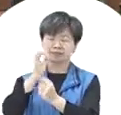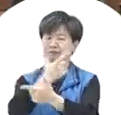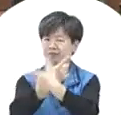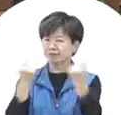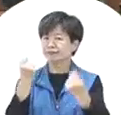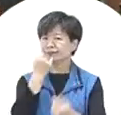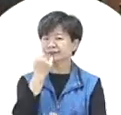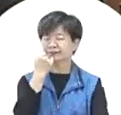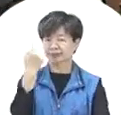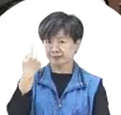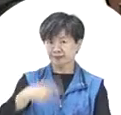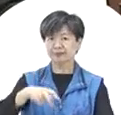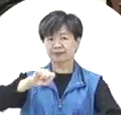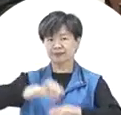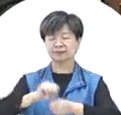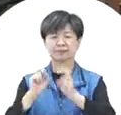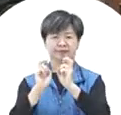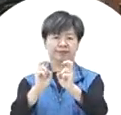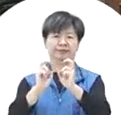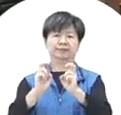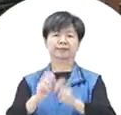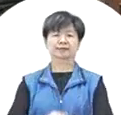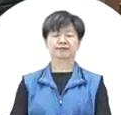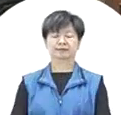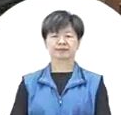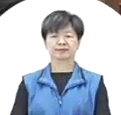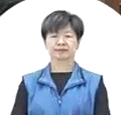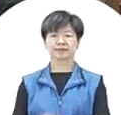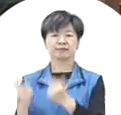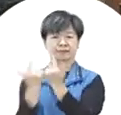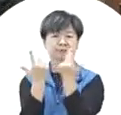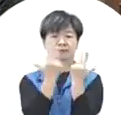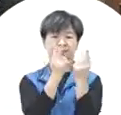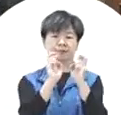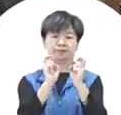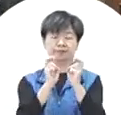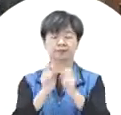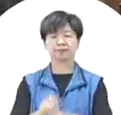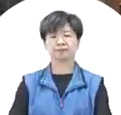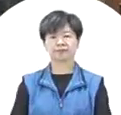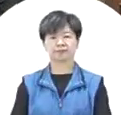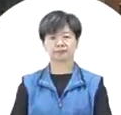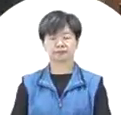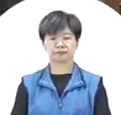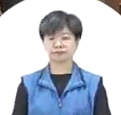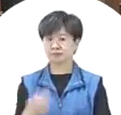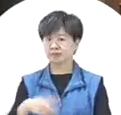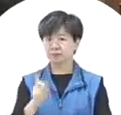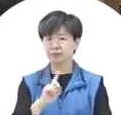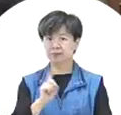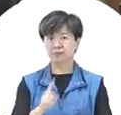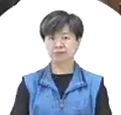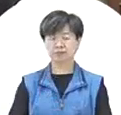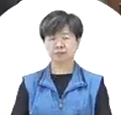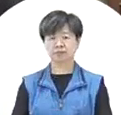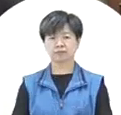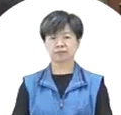就是我们那个捷运，哎，双北的 是啊，是啊，是啊， 还有新巴士嘛，哈、啊，客